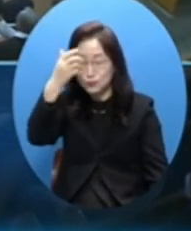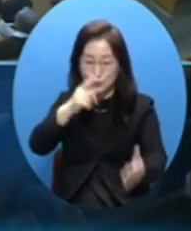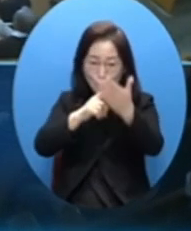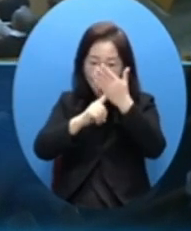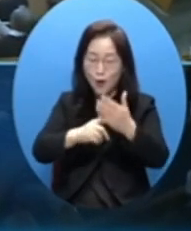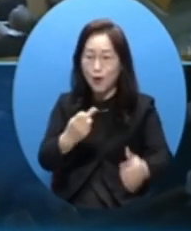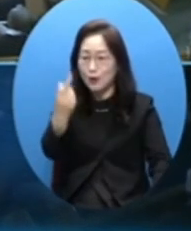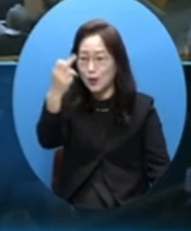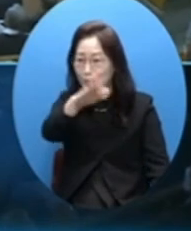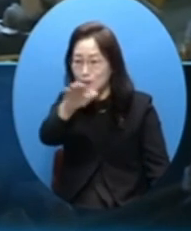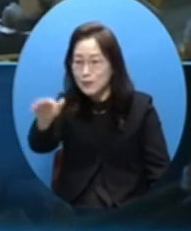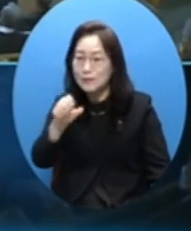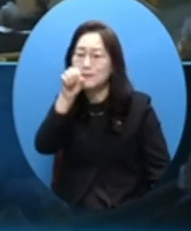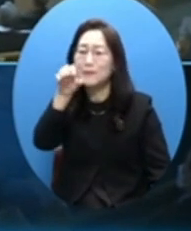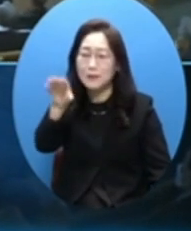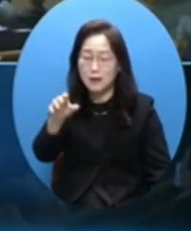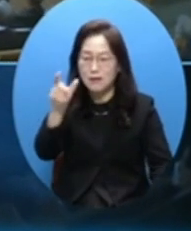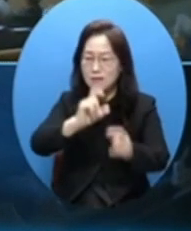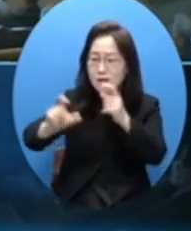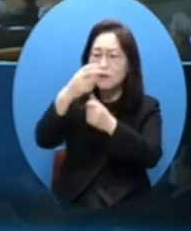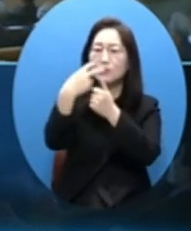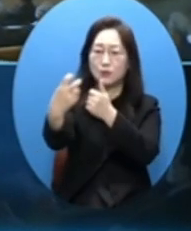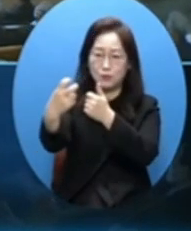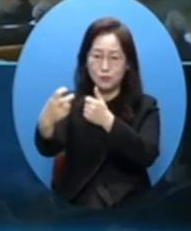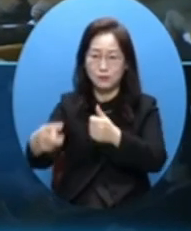그들이 그를 더욱 미워하였더라